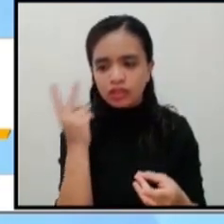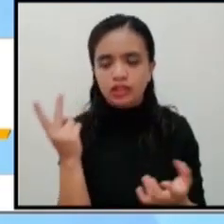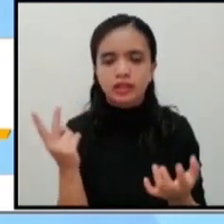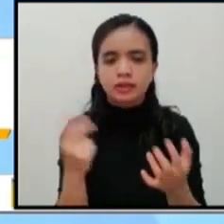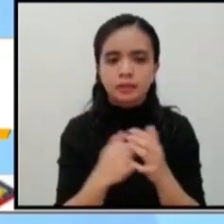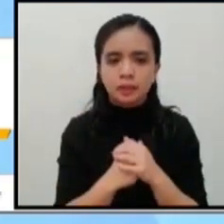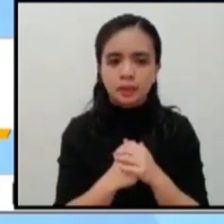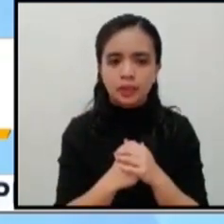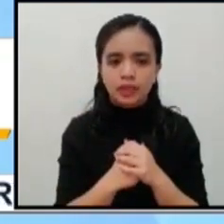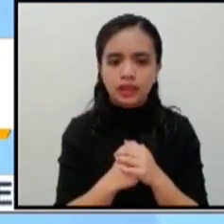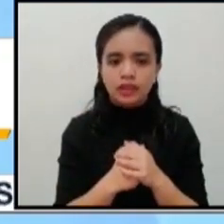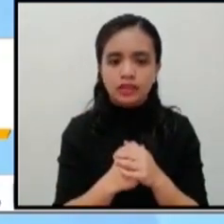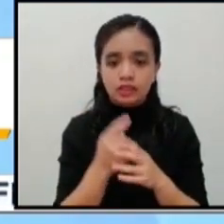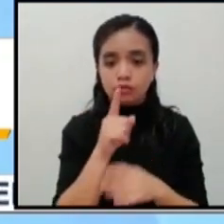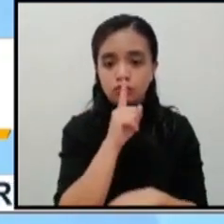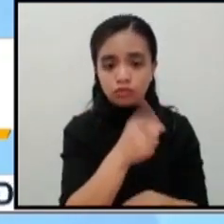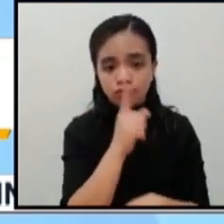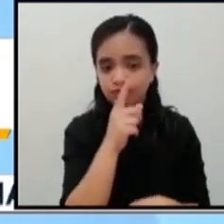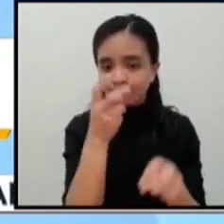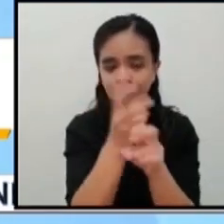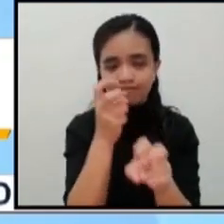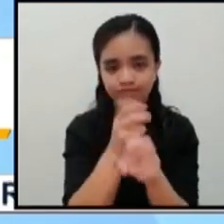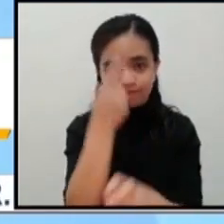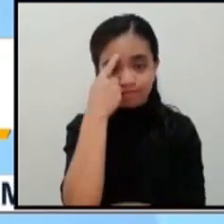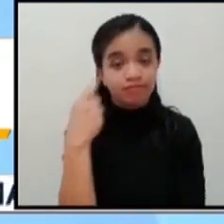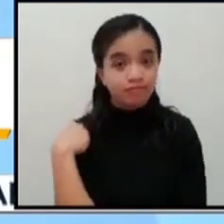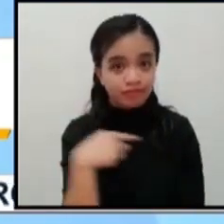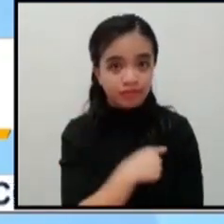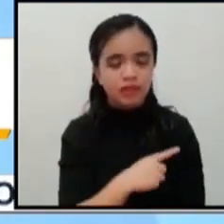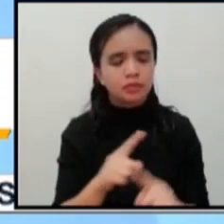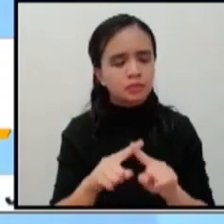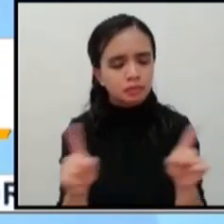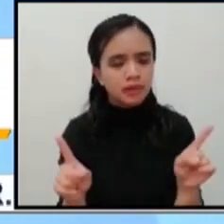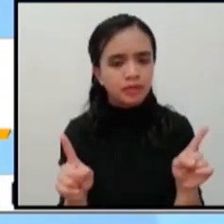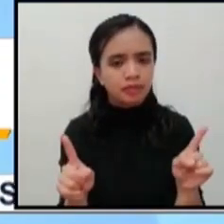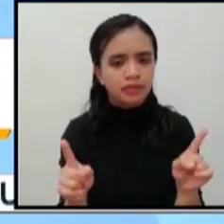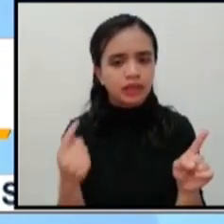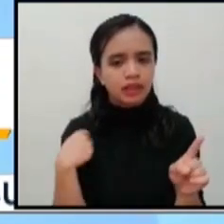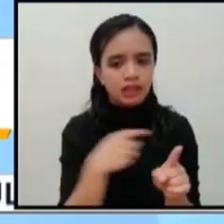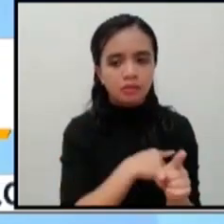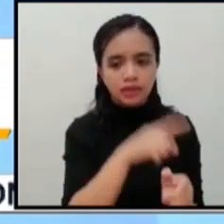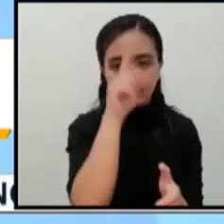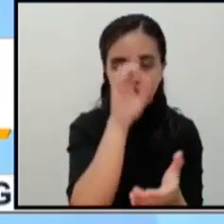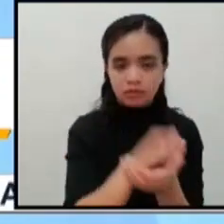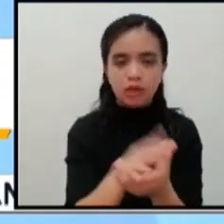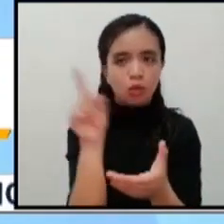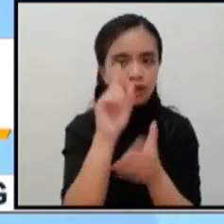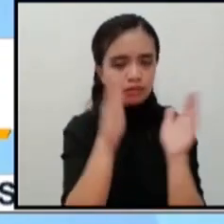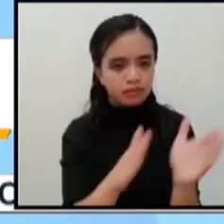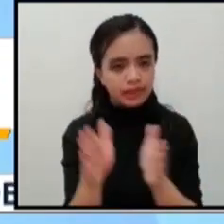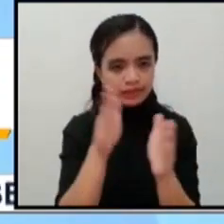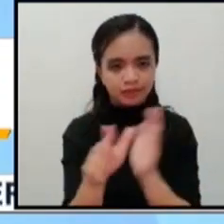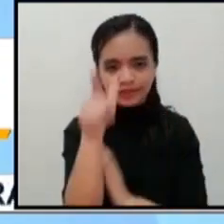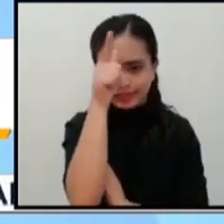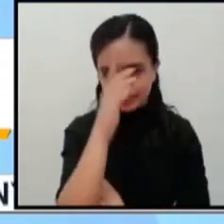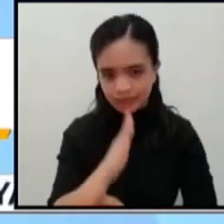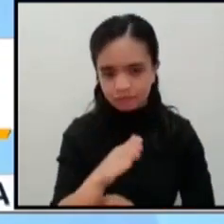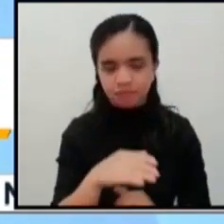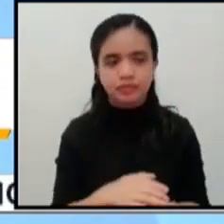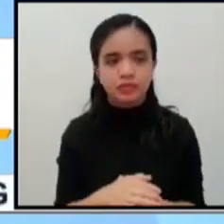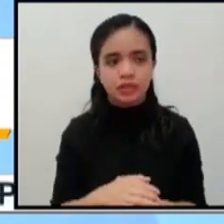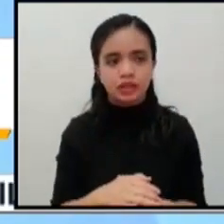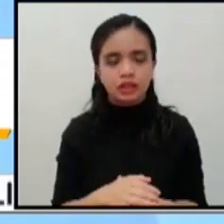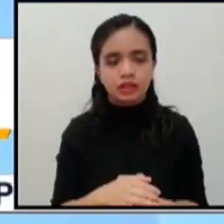po, mahirap po para sa amin, pero naniwala lang po kami sa plano ng Diyos. At ginawa lang po namin kung ano po